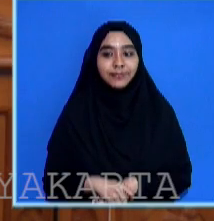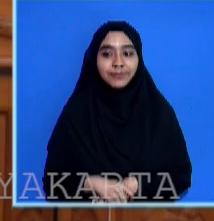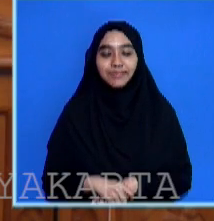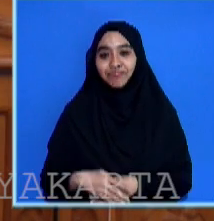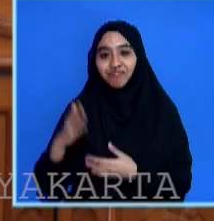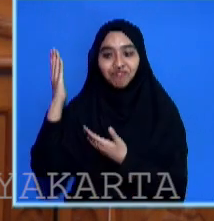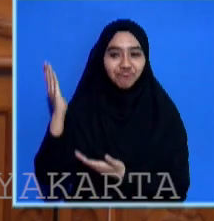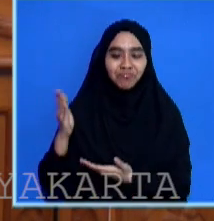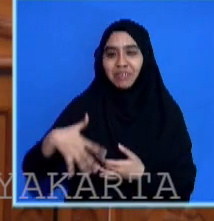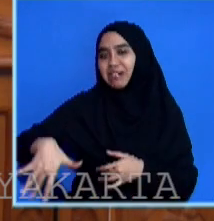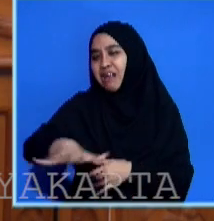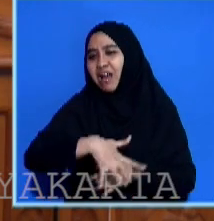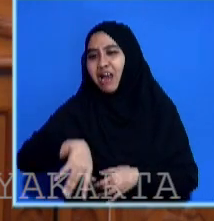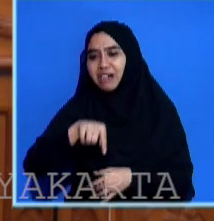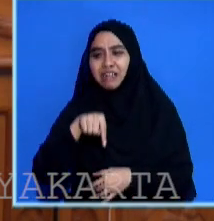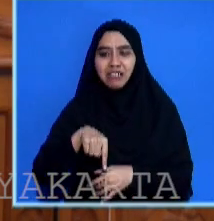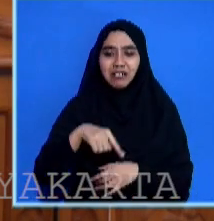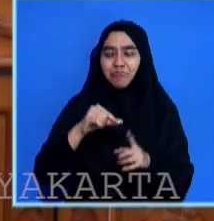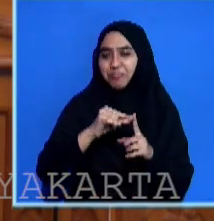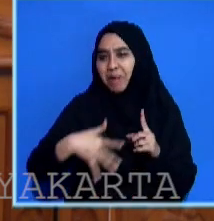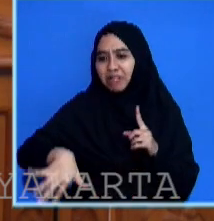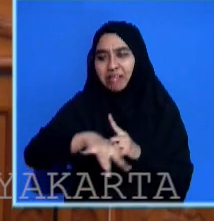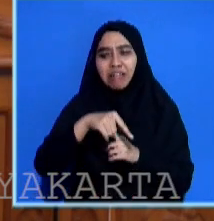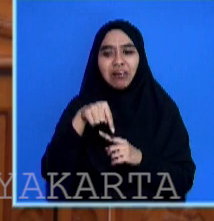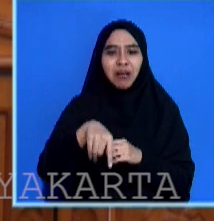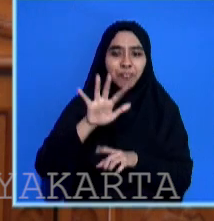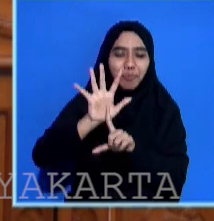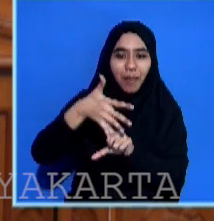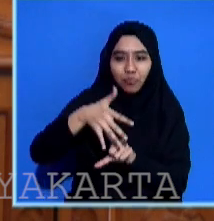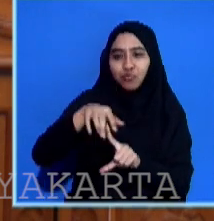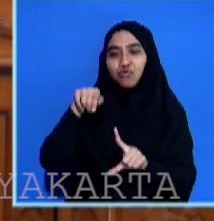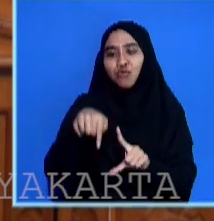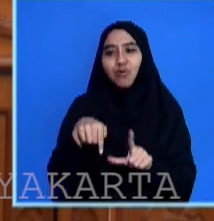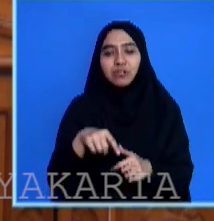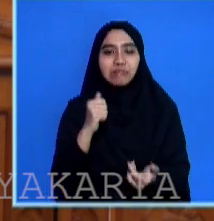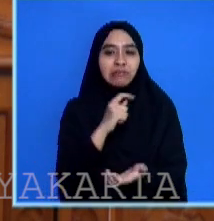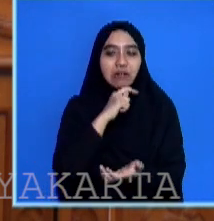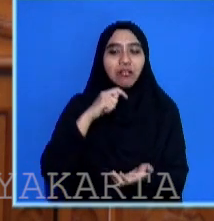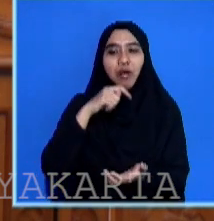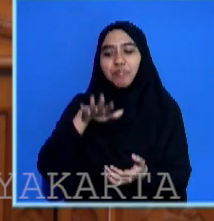p l Inang PES kidengkon Bantul